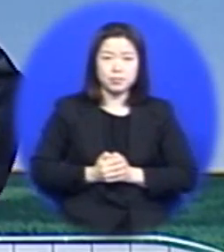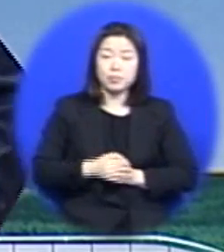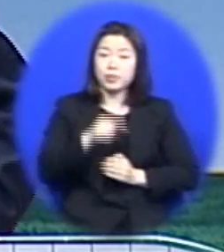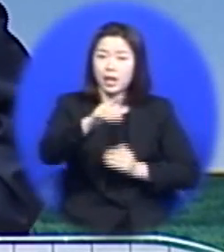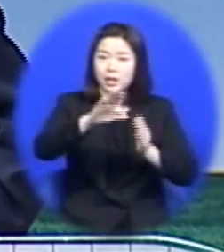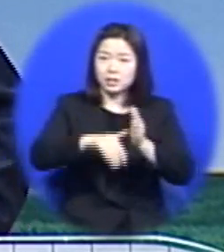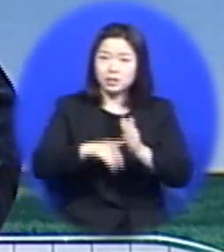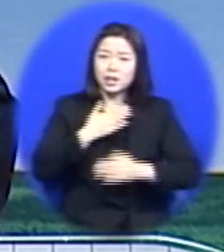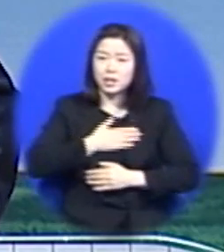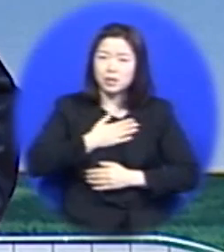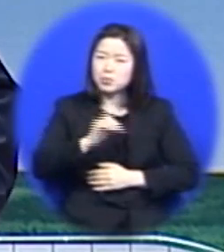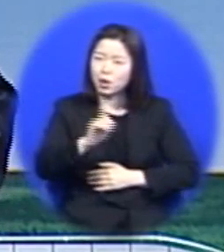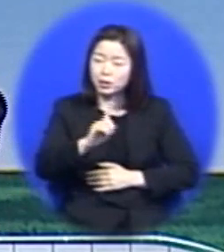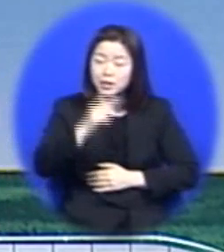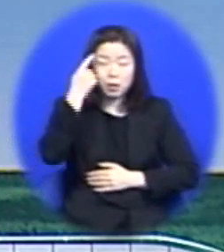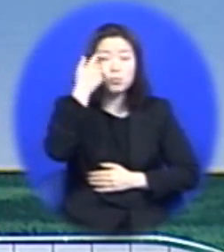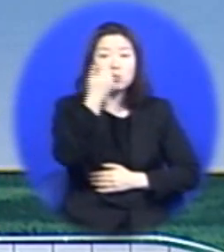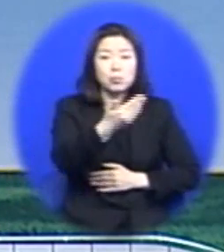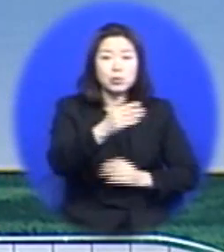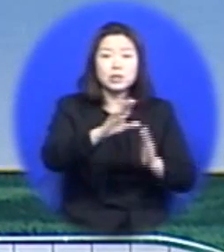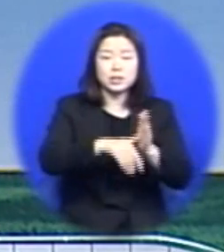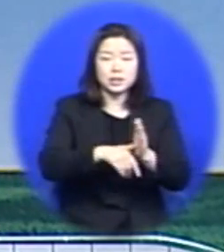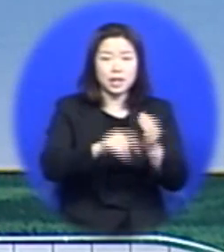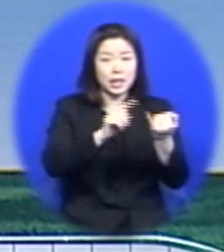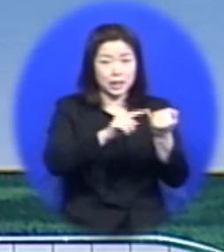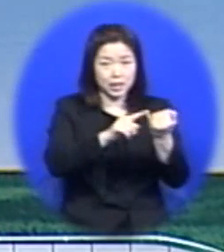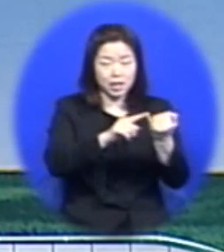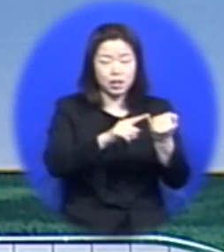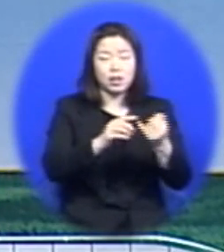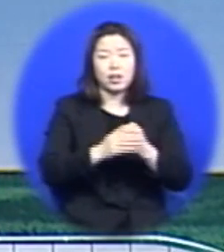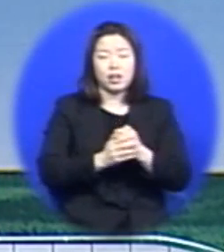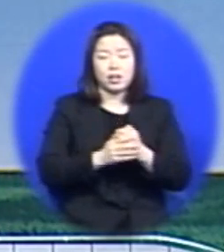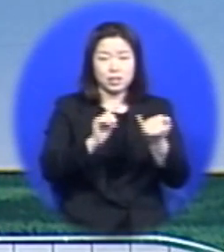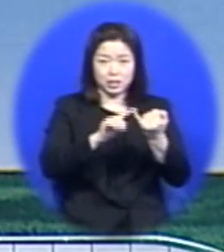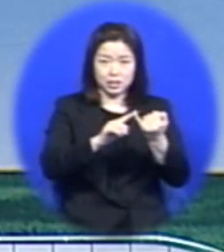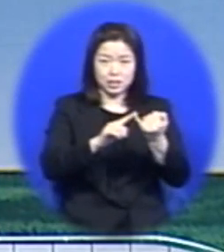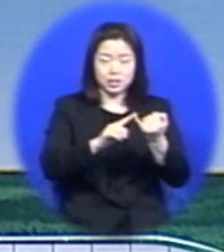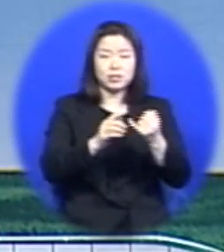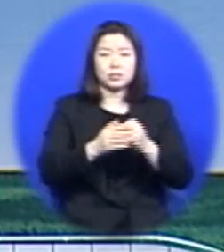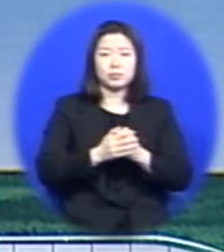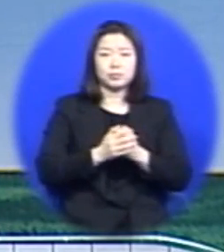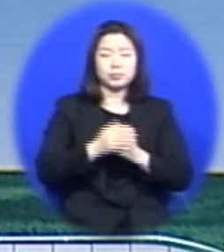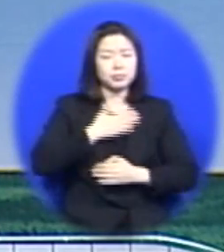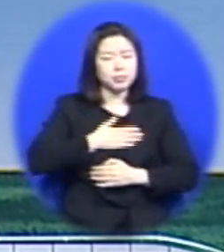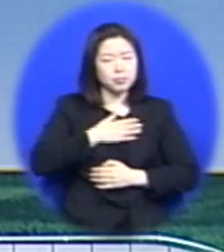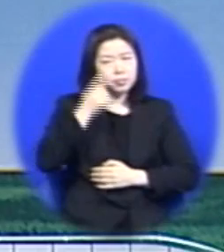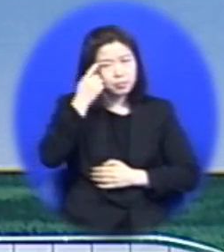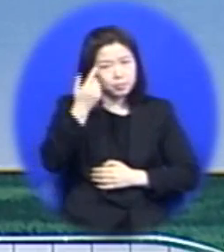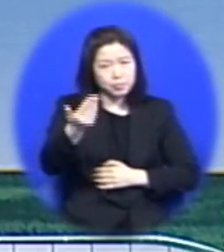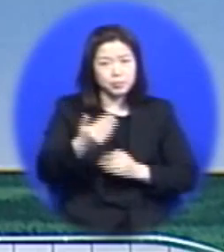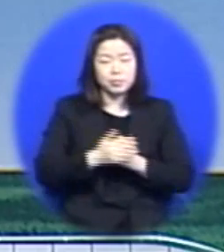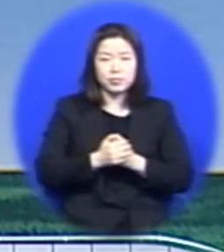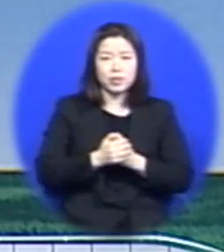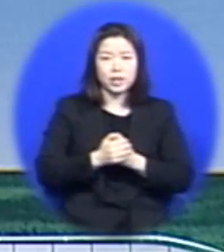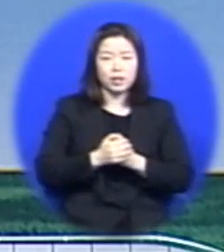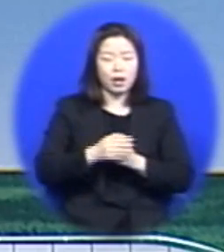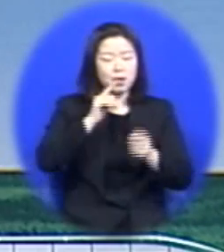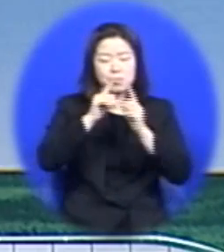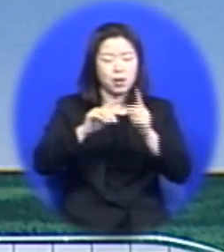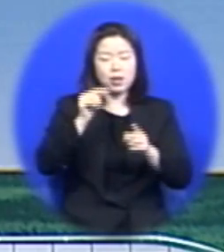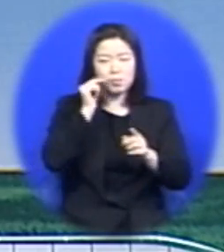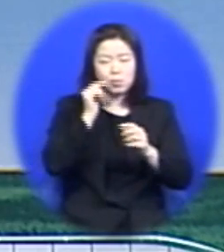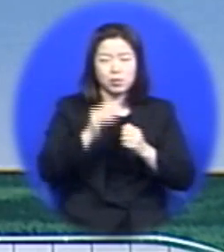그때 기분이 어땠냐고 물었을 때 이 스테판이라는 여인은 기분이요? 그러고는 말을